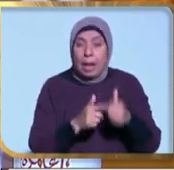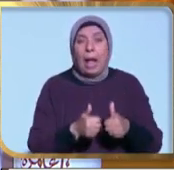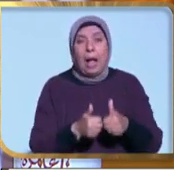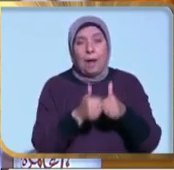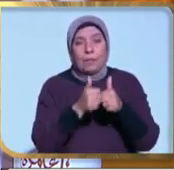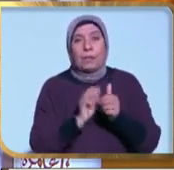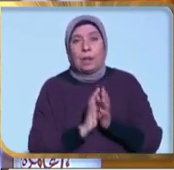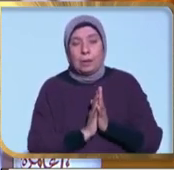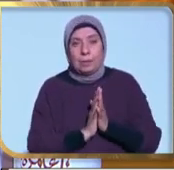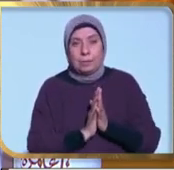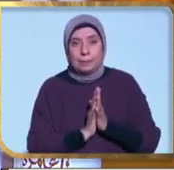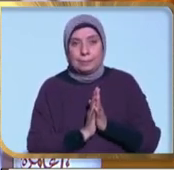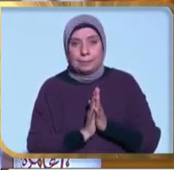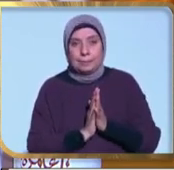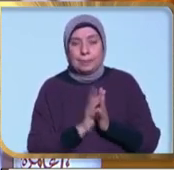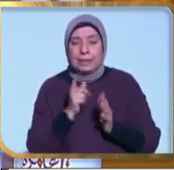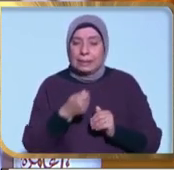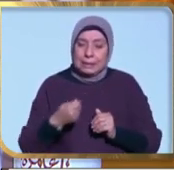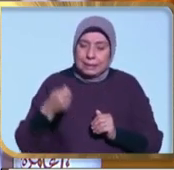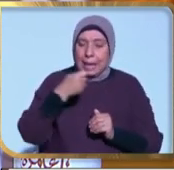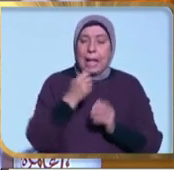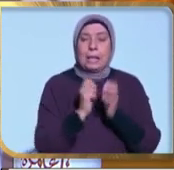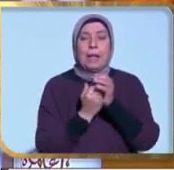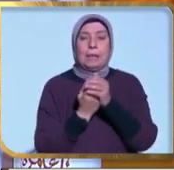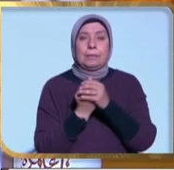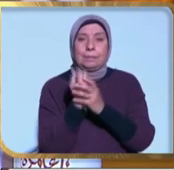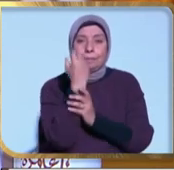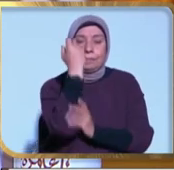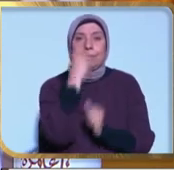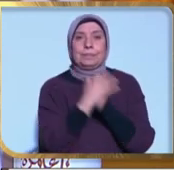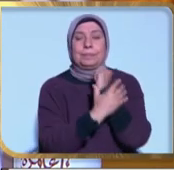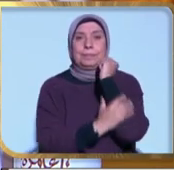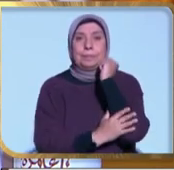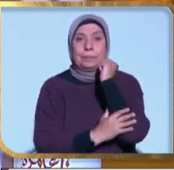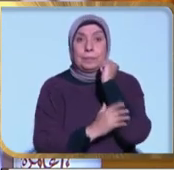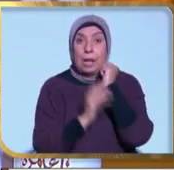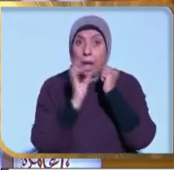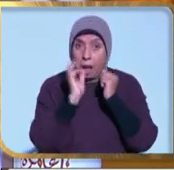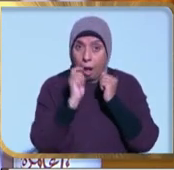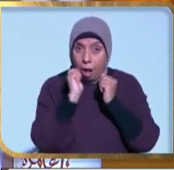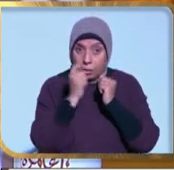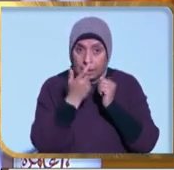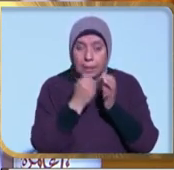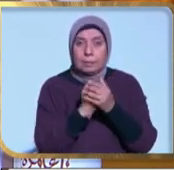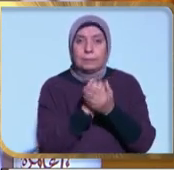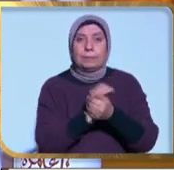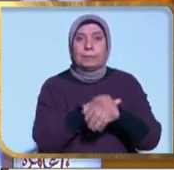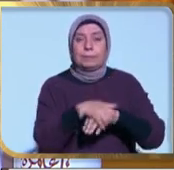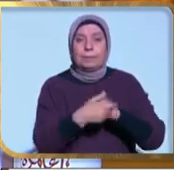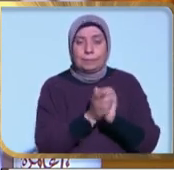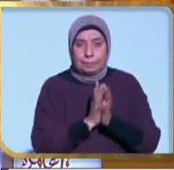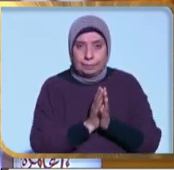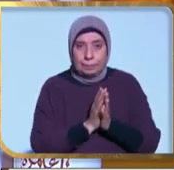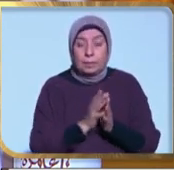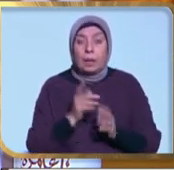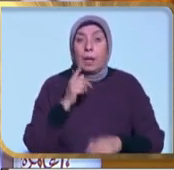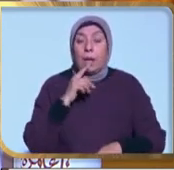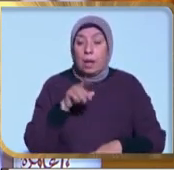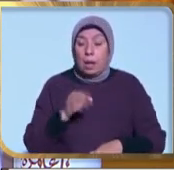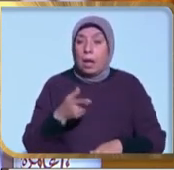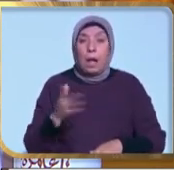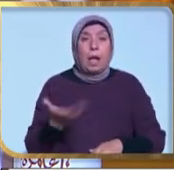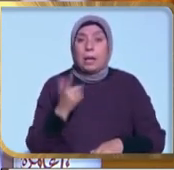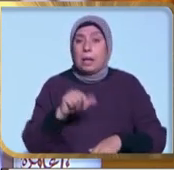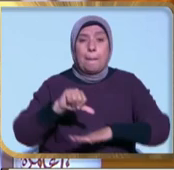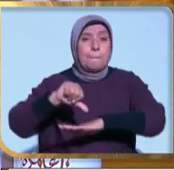استحبابا من باب بالفضل يعني ويصح التيمم بالتراب الطاهر في اي